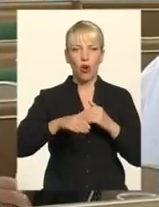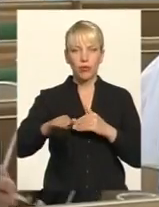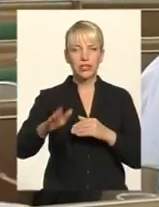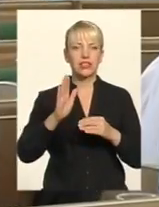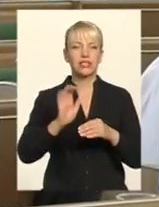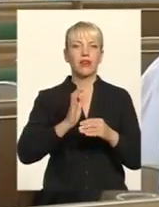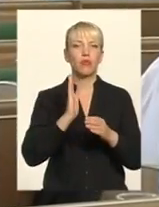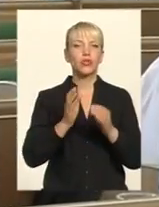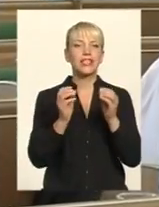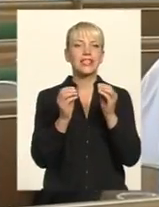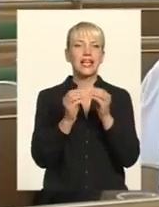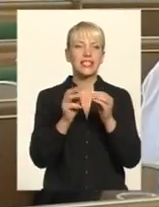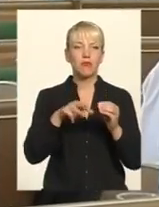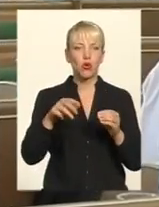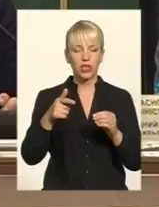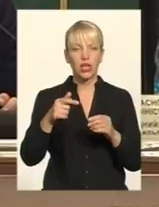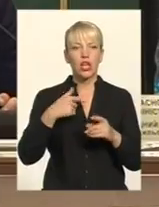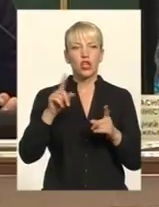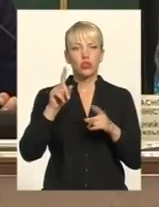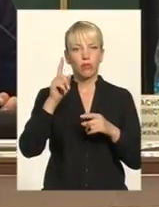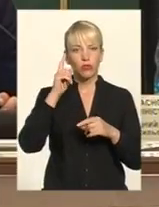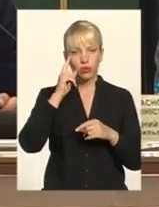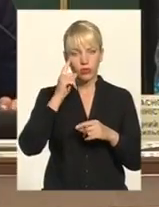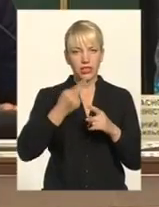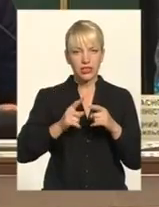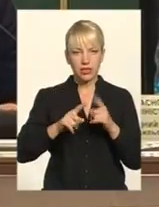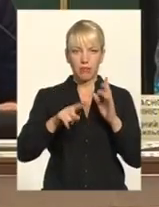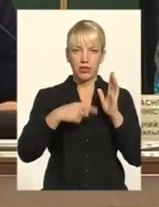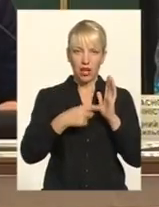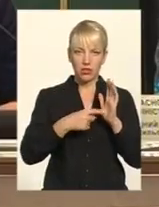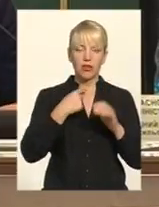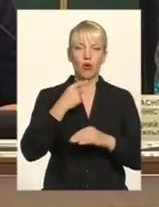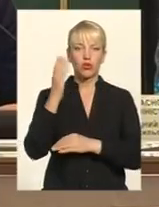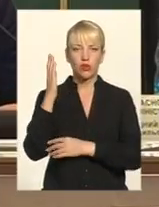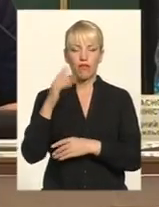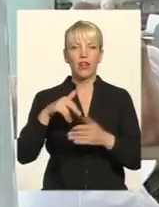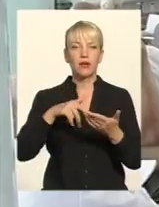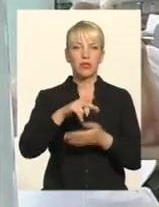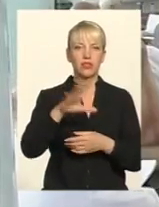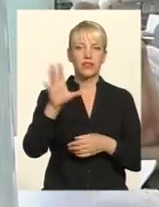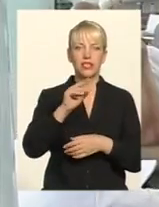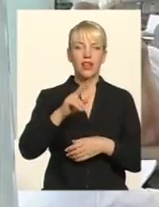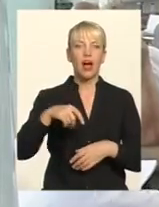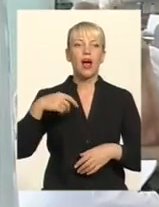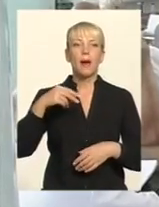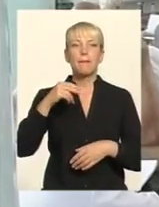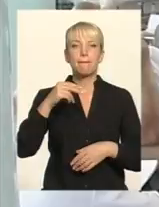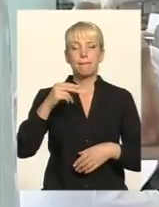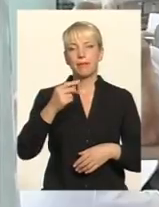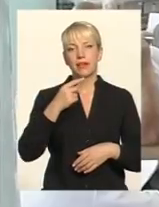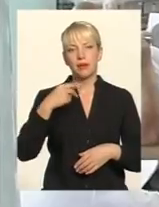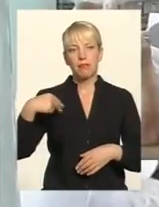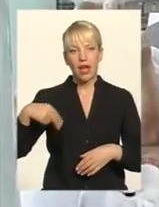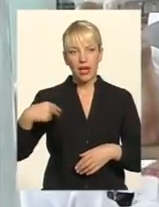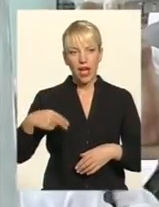аби дійти консенсусу, обранці змушені були перед переголосуванням піти на перерву, після чого констатували, спроба номер 2 для